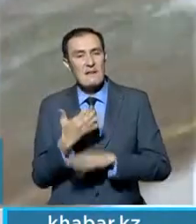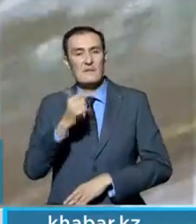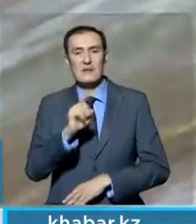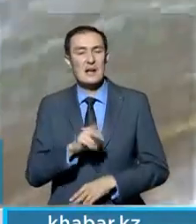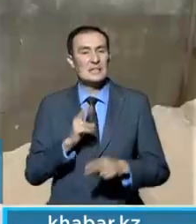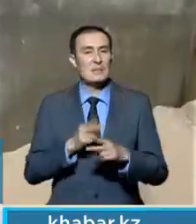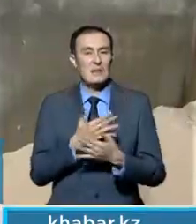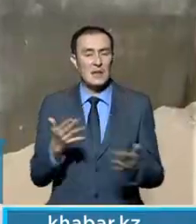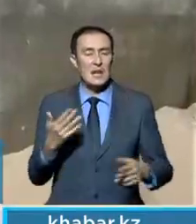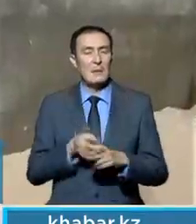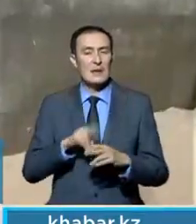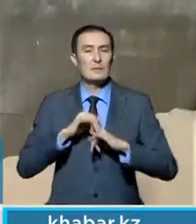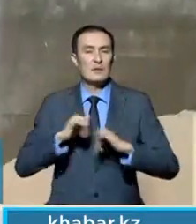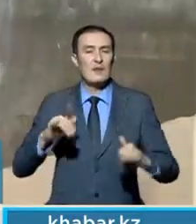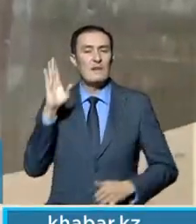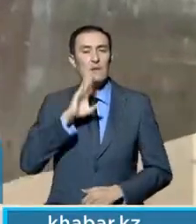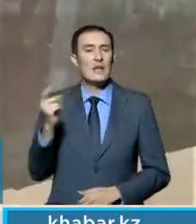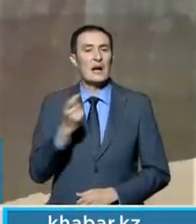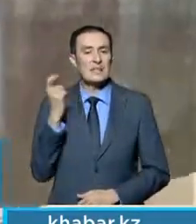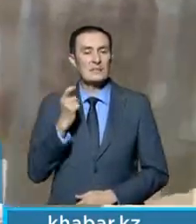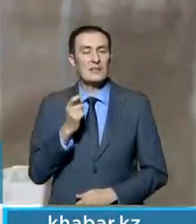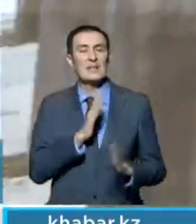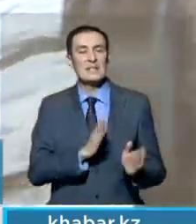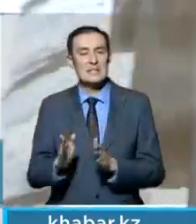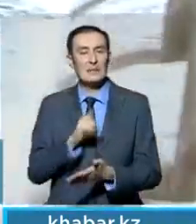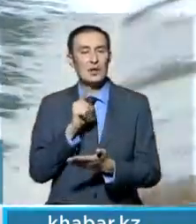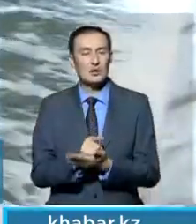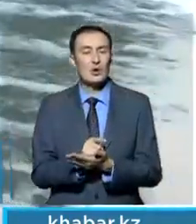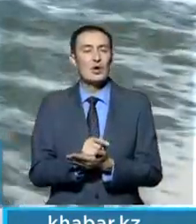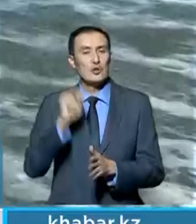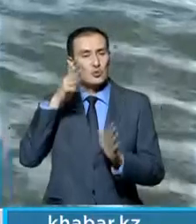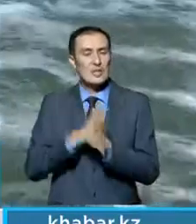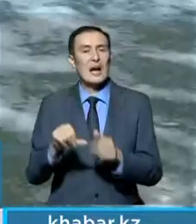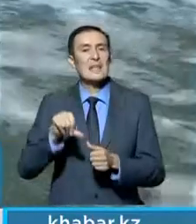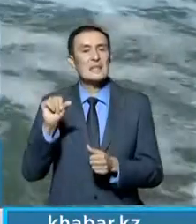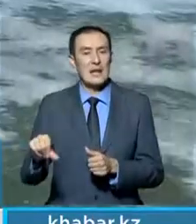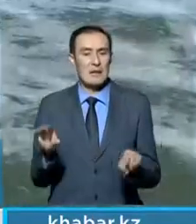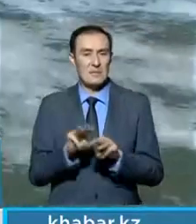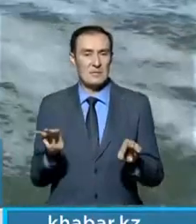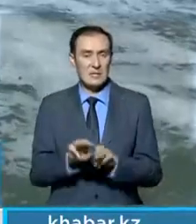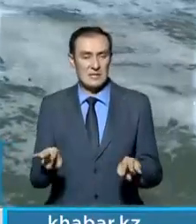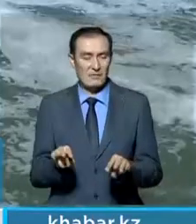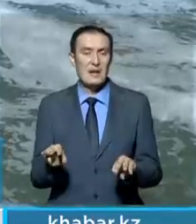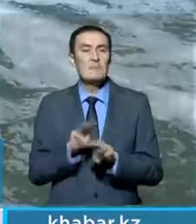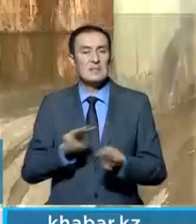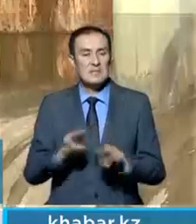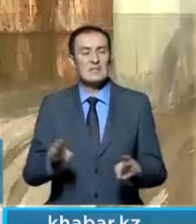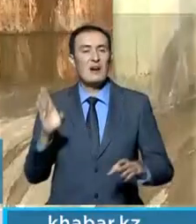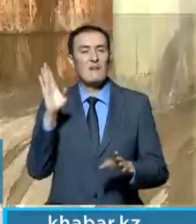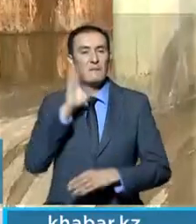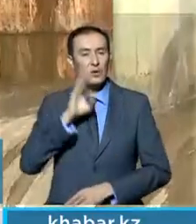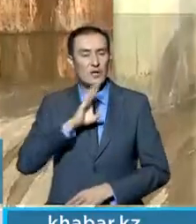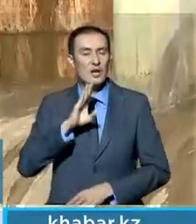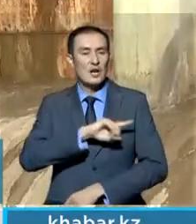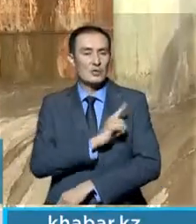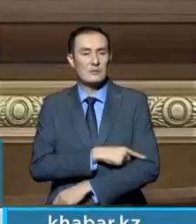Поэтому развитием водохозяйственной системы, по мнению президента, должно заниматься самостоятельное ведомство – Министерство водных ресурсов